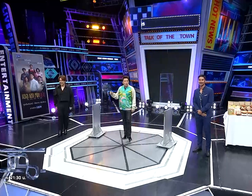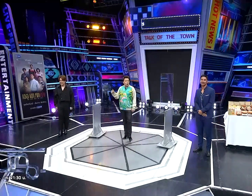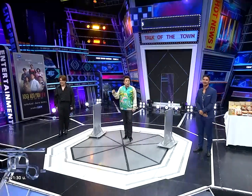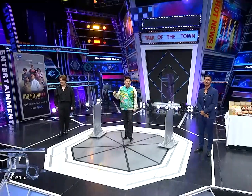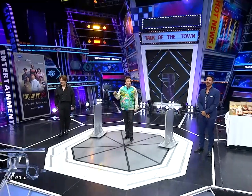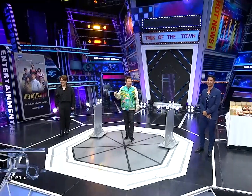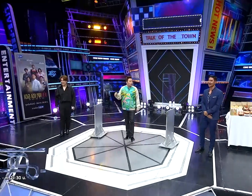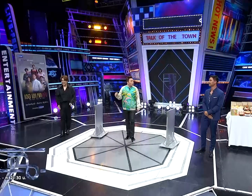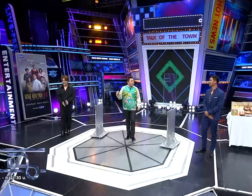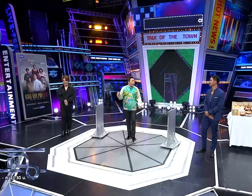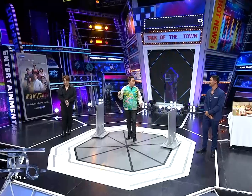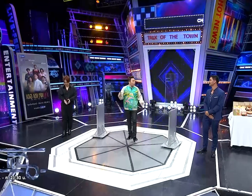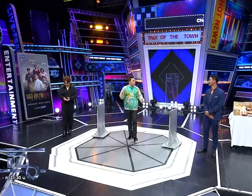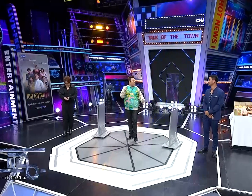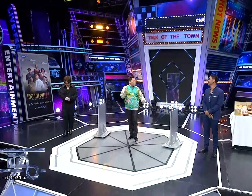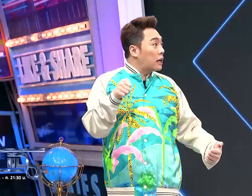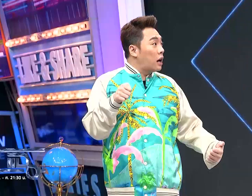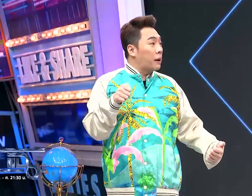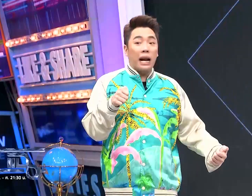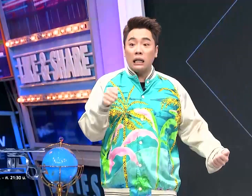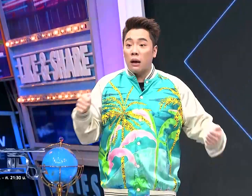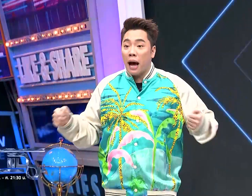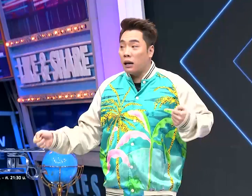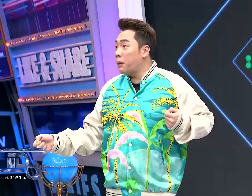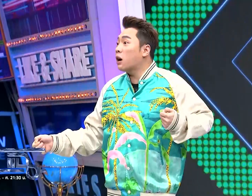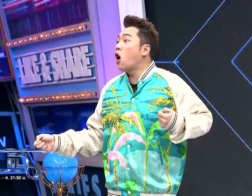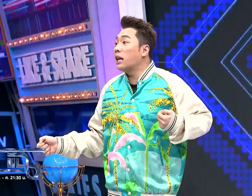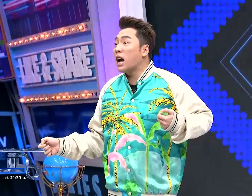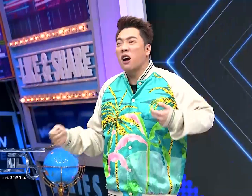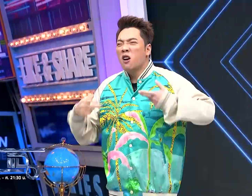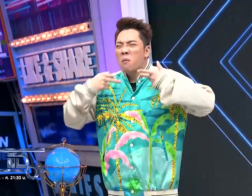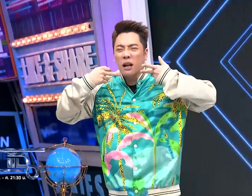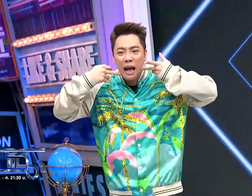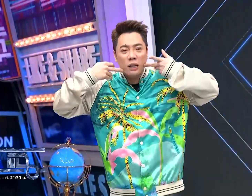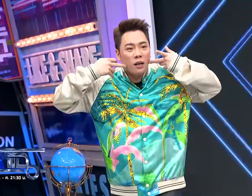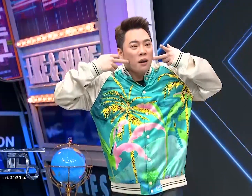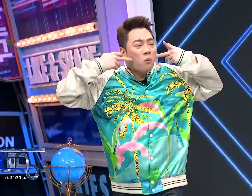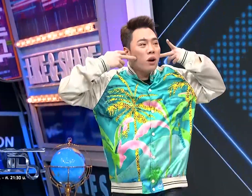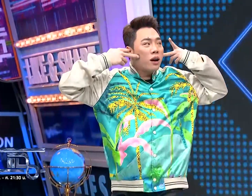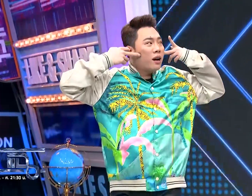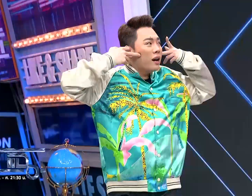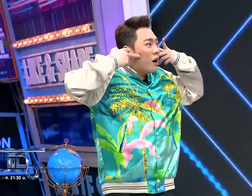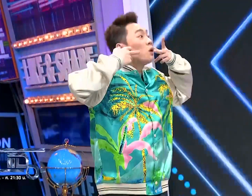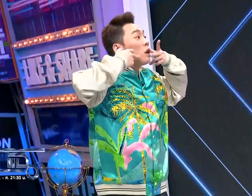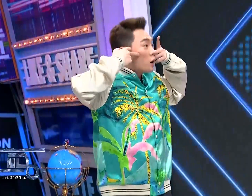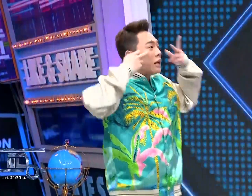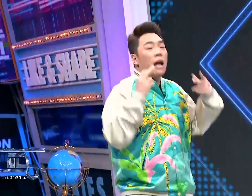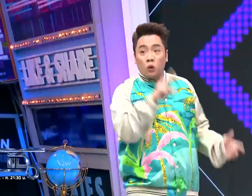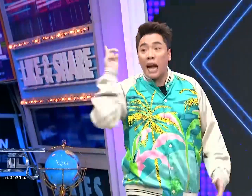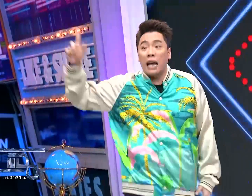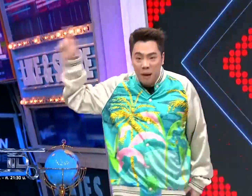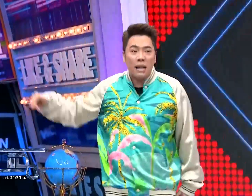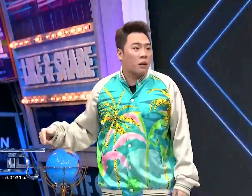าไปเผลอเปิดช่อง10เดี๋ยวจะแยกไม่ออกเนี่ยสุชาติตาเจริญประธานรัฐสภาหรือพิธีกรนะเ พราะท่านสุชาติใส่แมสท่านส ุ ช